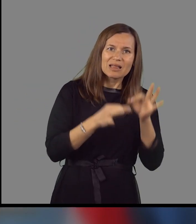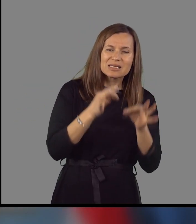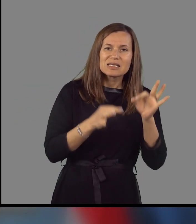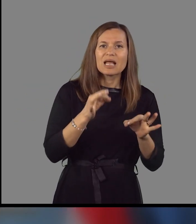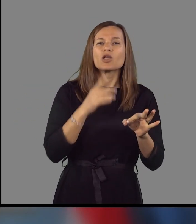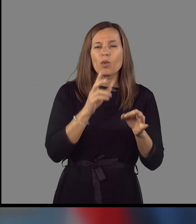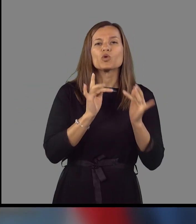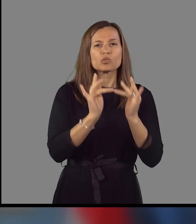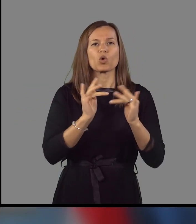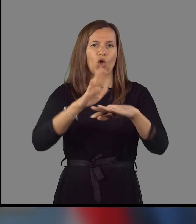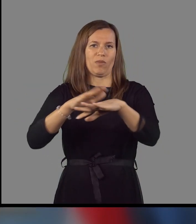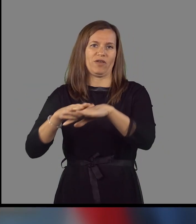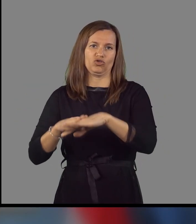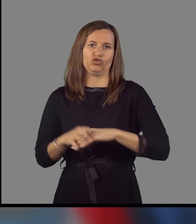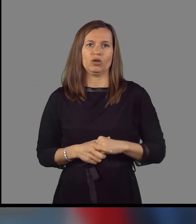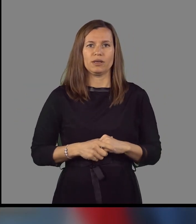primerno postopalo.